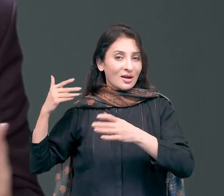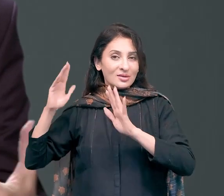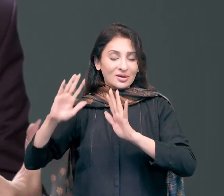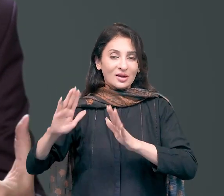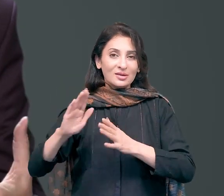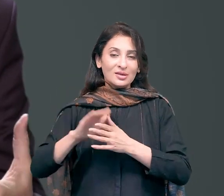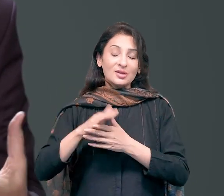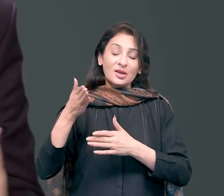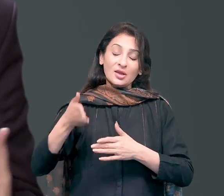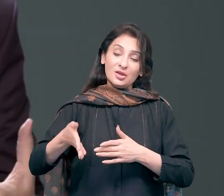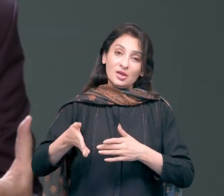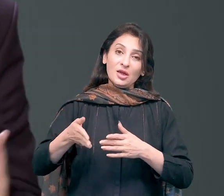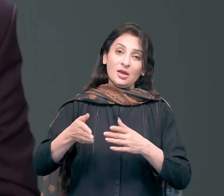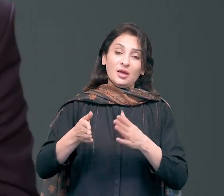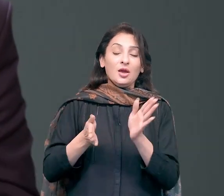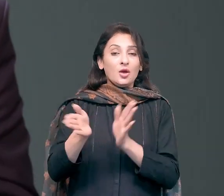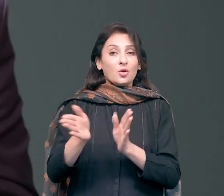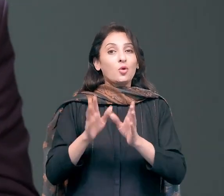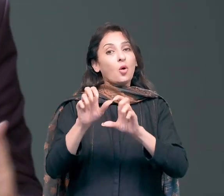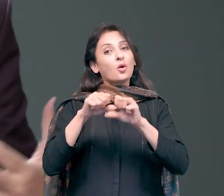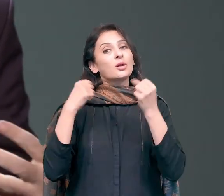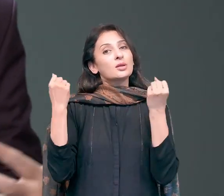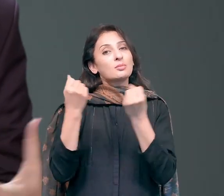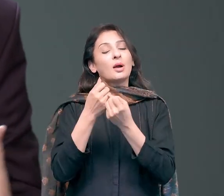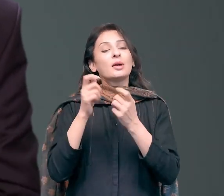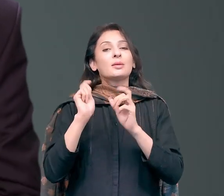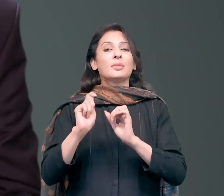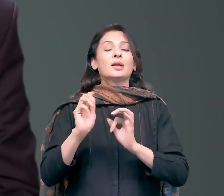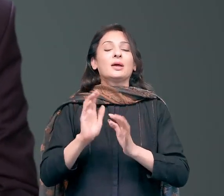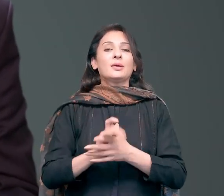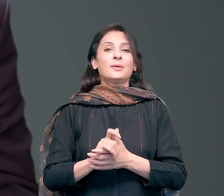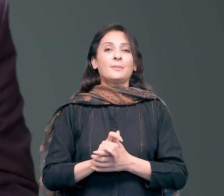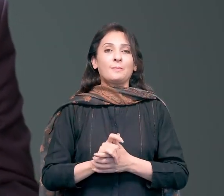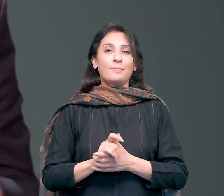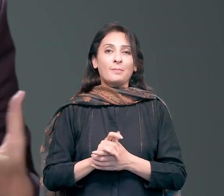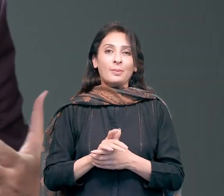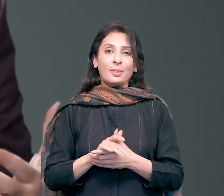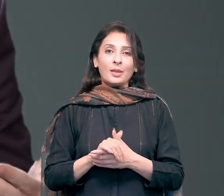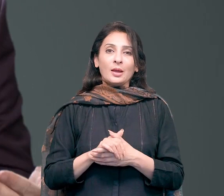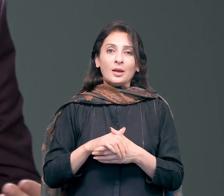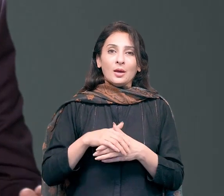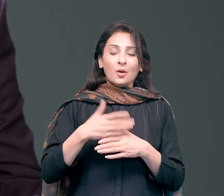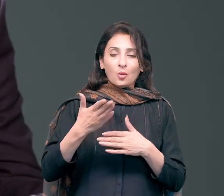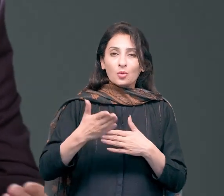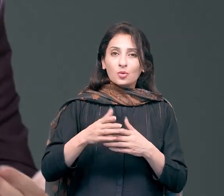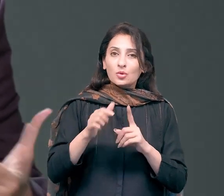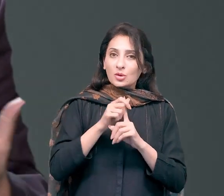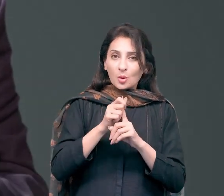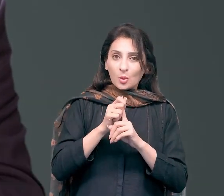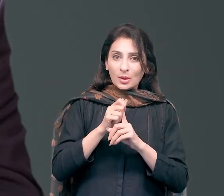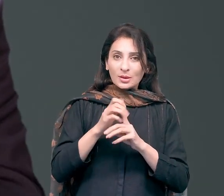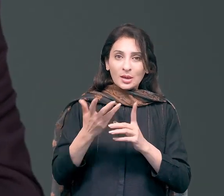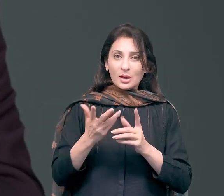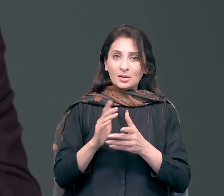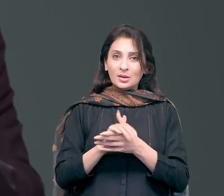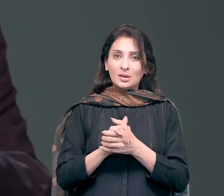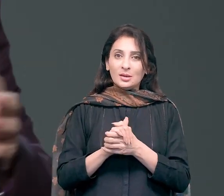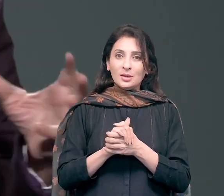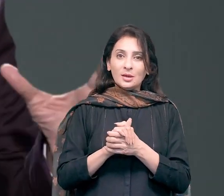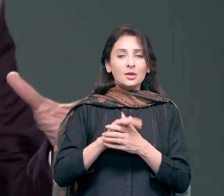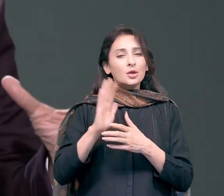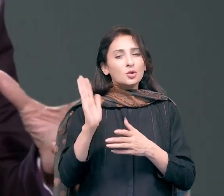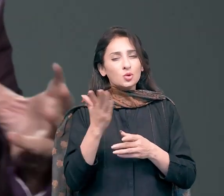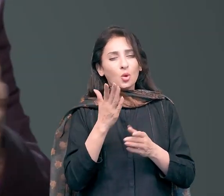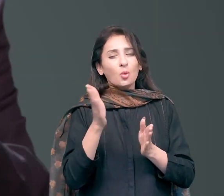تھی 1937 میں۔ تو ان کو چاہیے یہی تھا کہ جو بھی سیاسی جماعتیں تھیں، جو